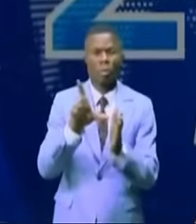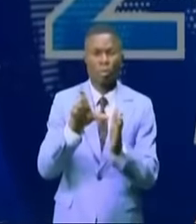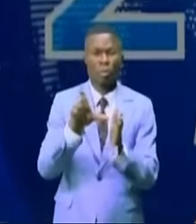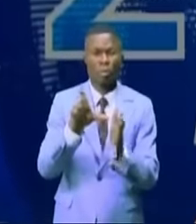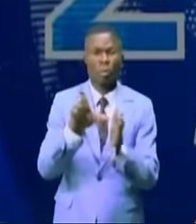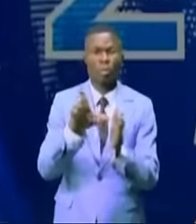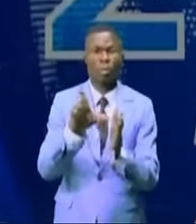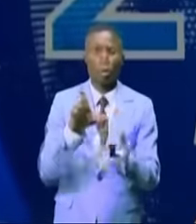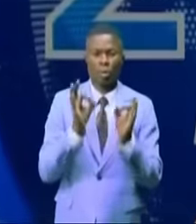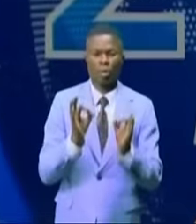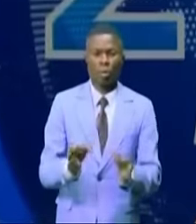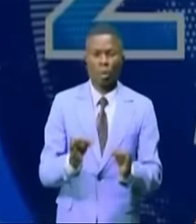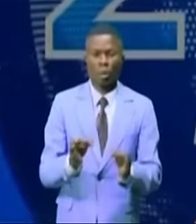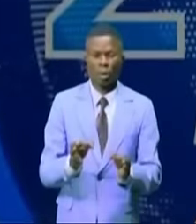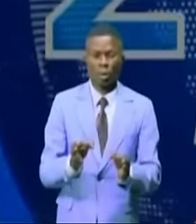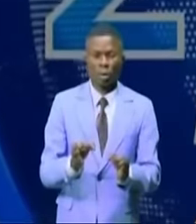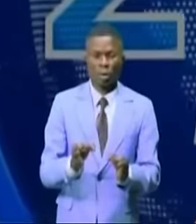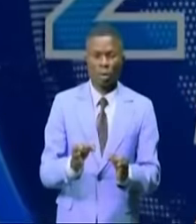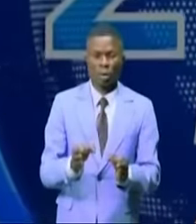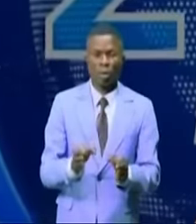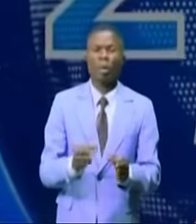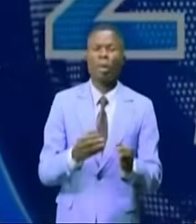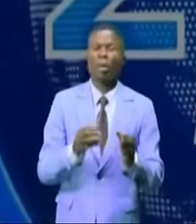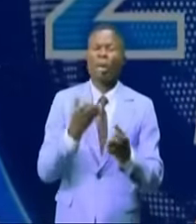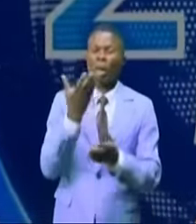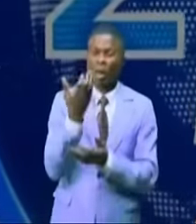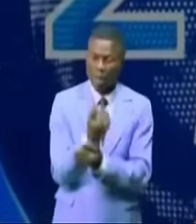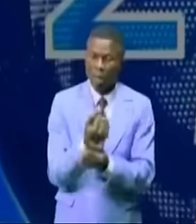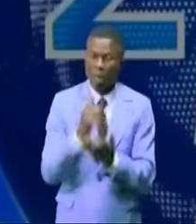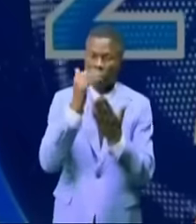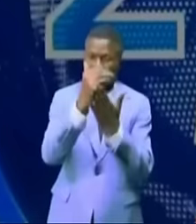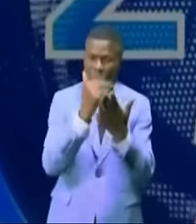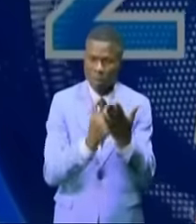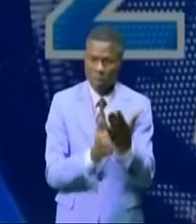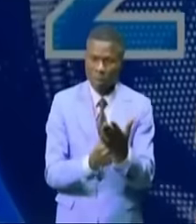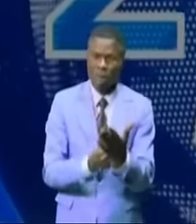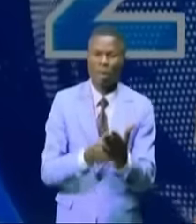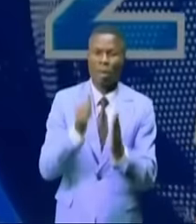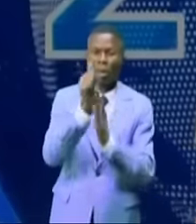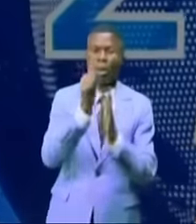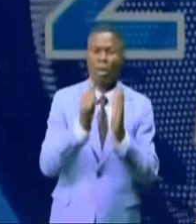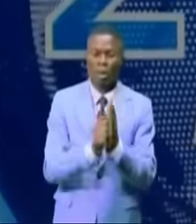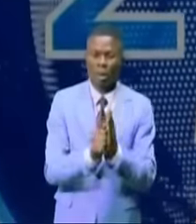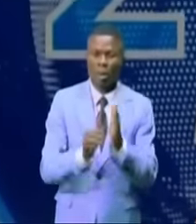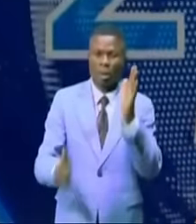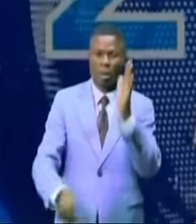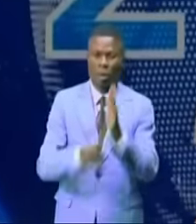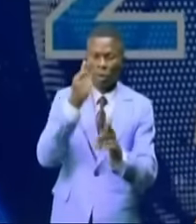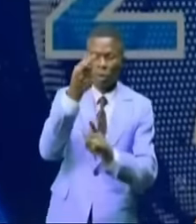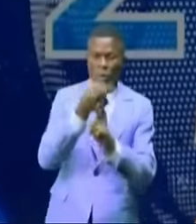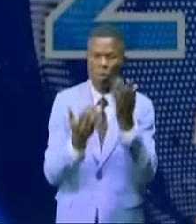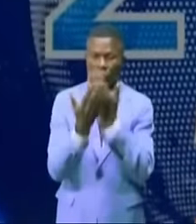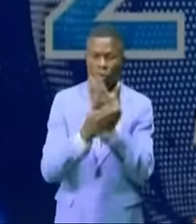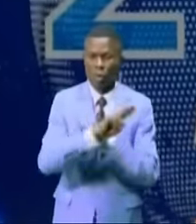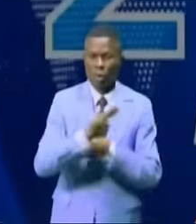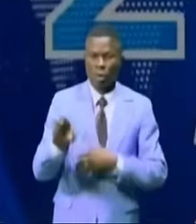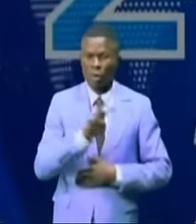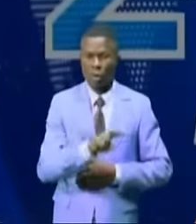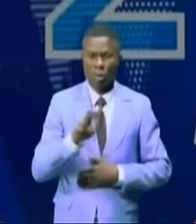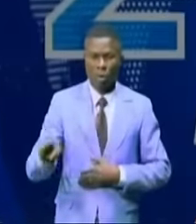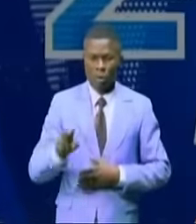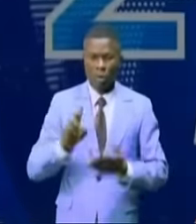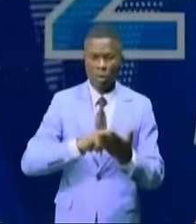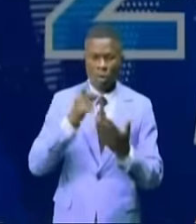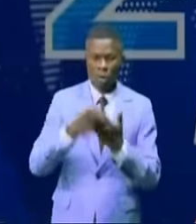légales. Les prescrits de l'arrêté ministériel du 11 juillet 2022 fixant la procédure